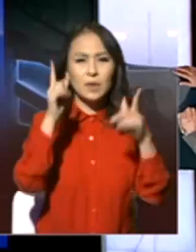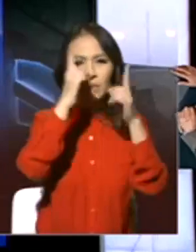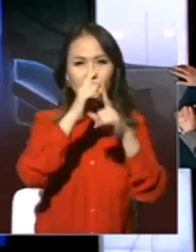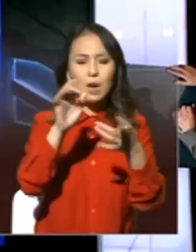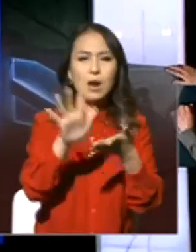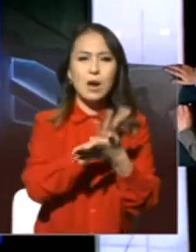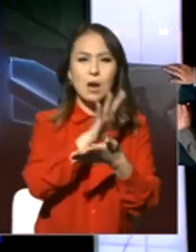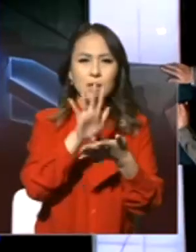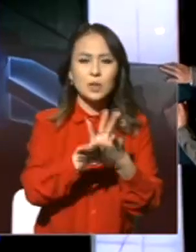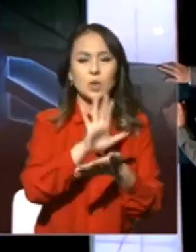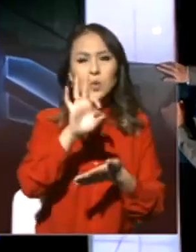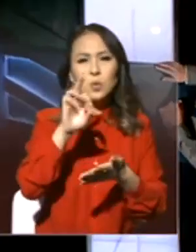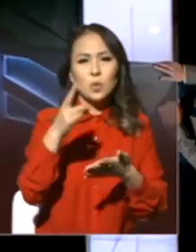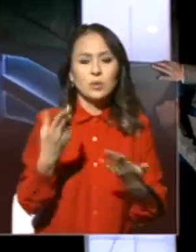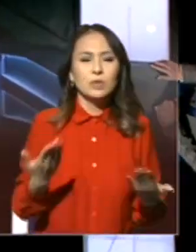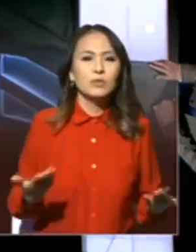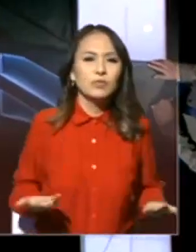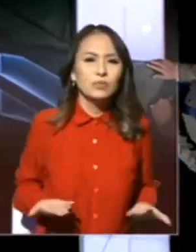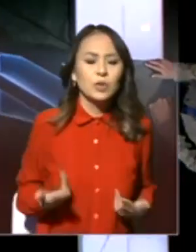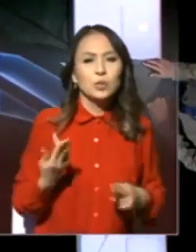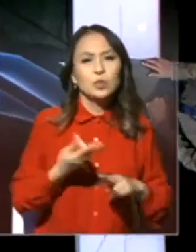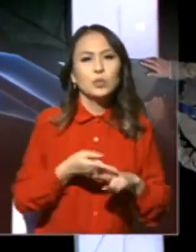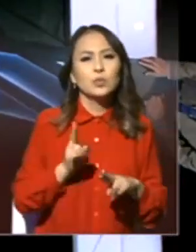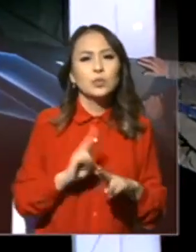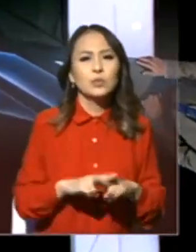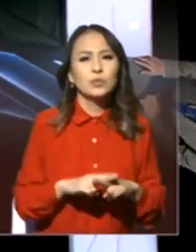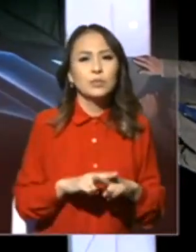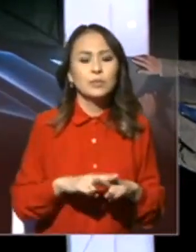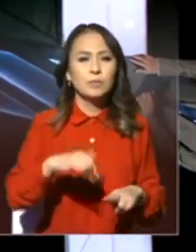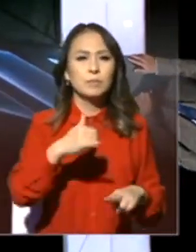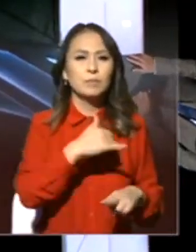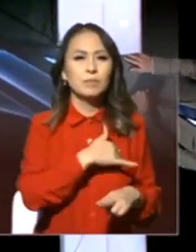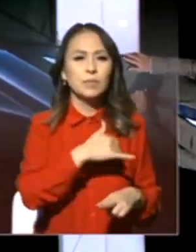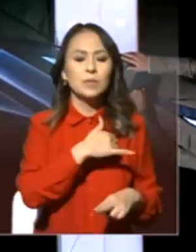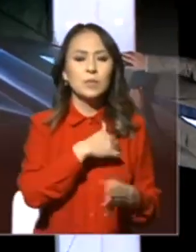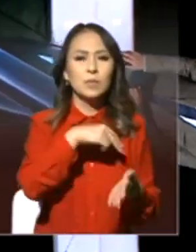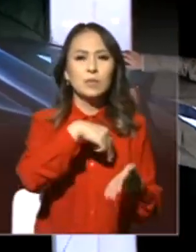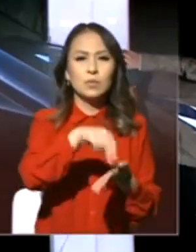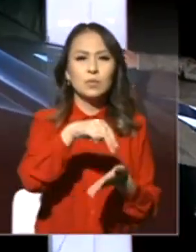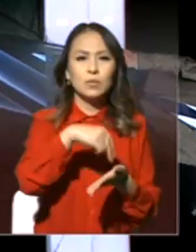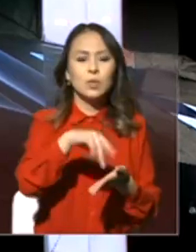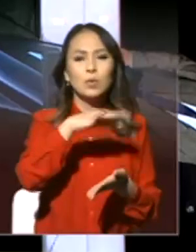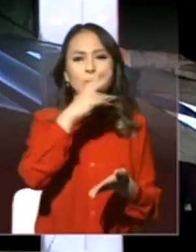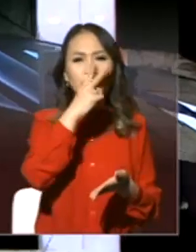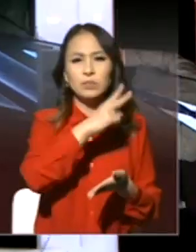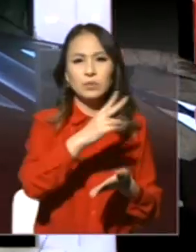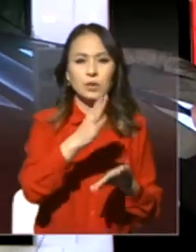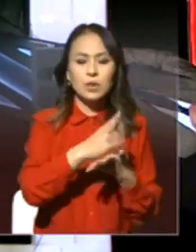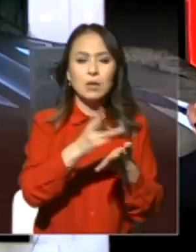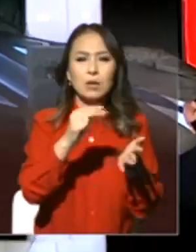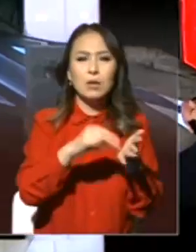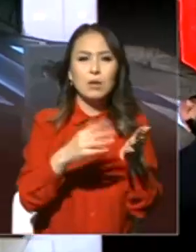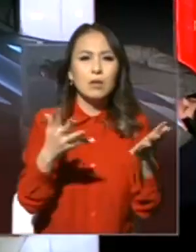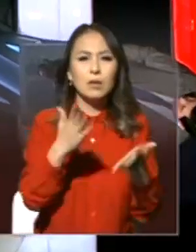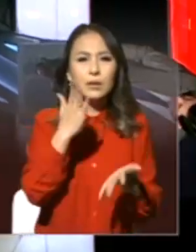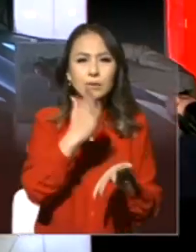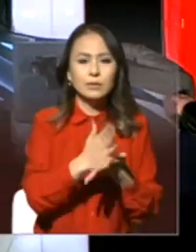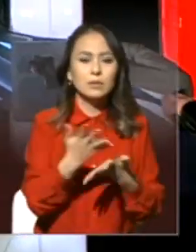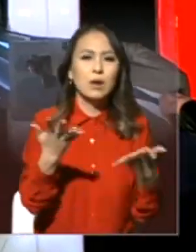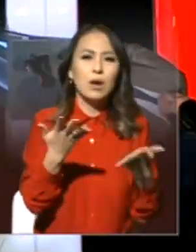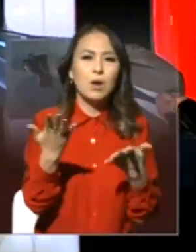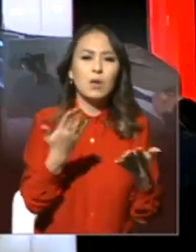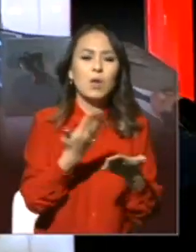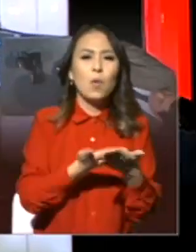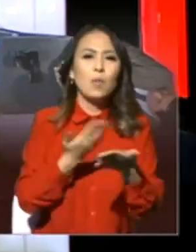басқа социальный әлеуметтікте. Сонда біздің тұтынушылар бары көріп жатады, қандай баға бар, қандай баға рекомендация